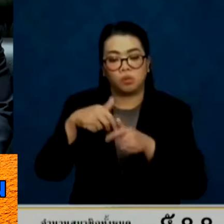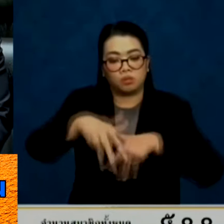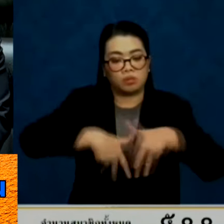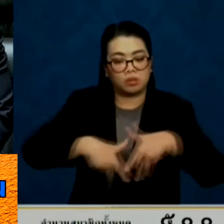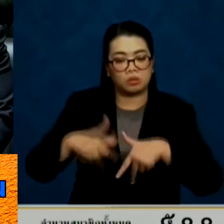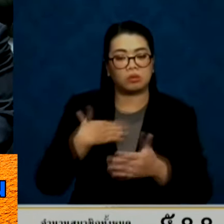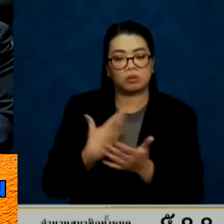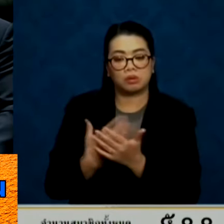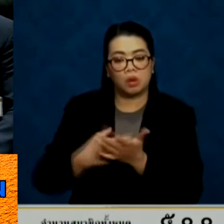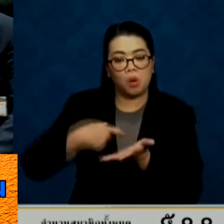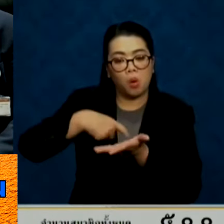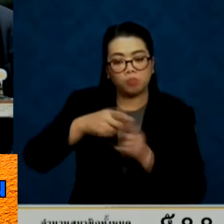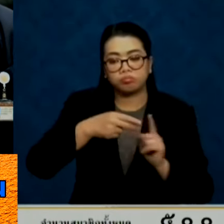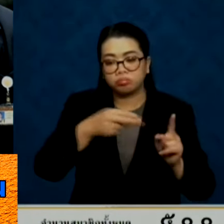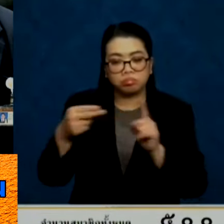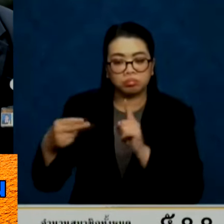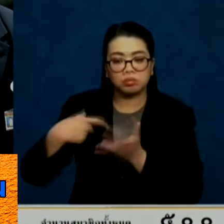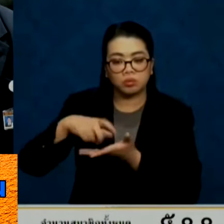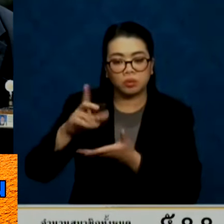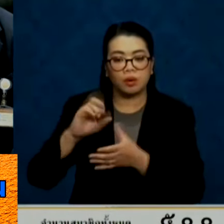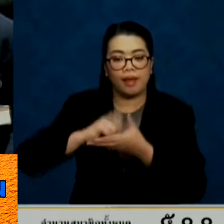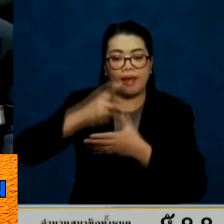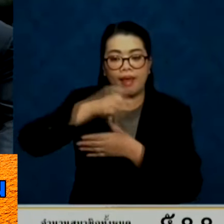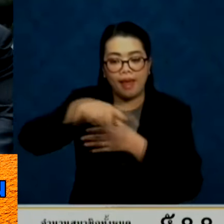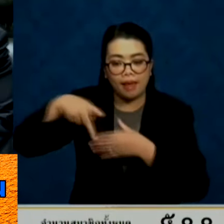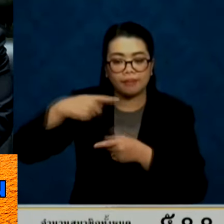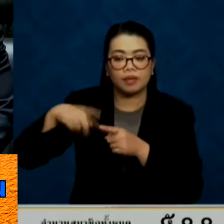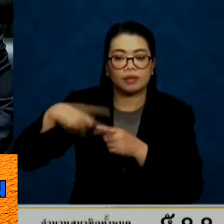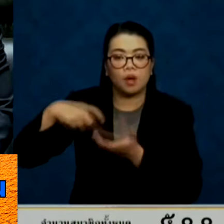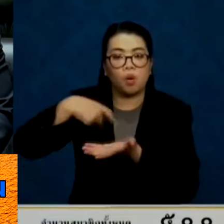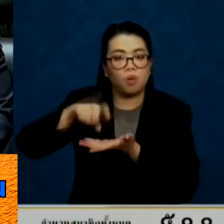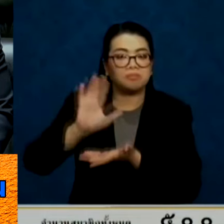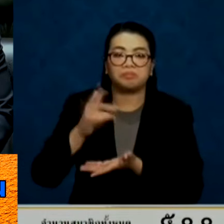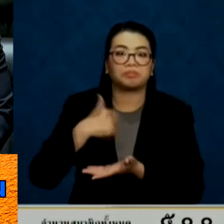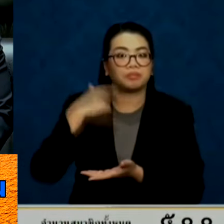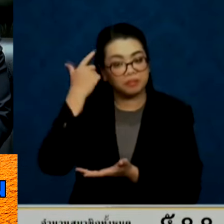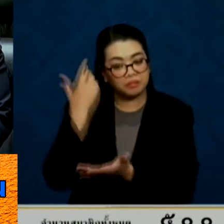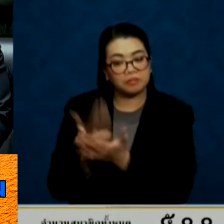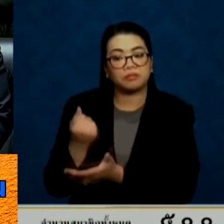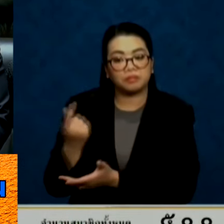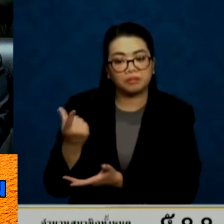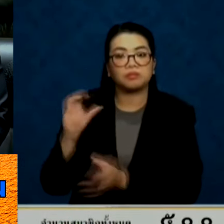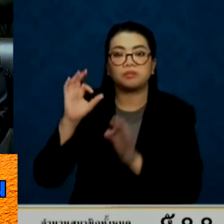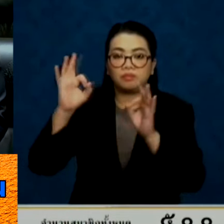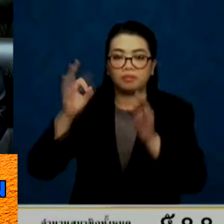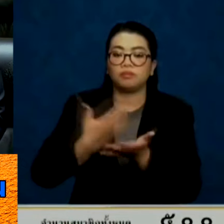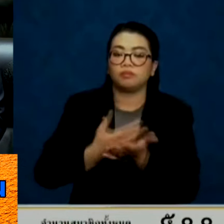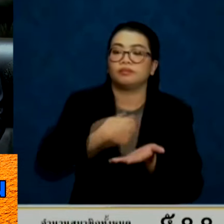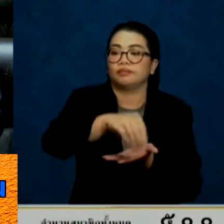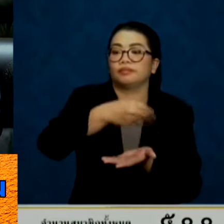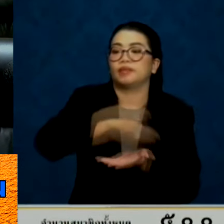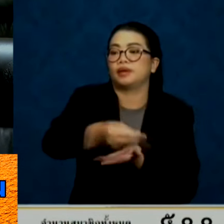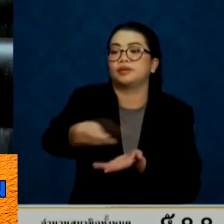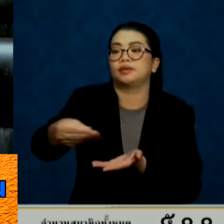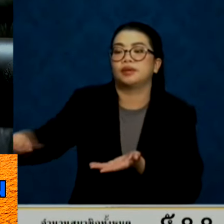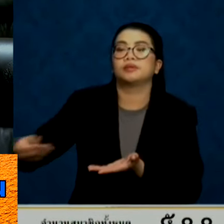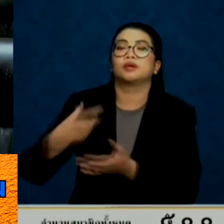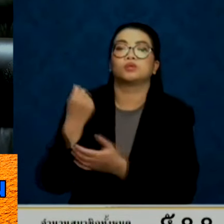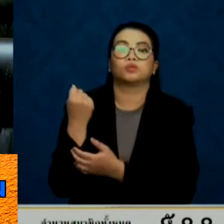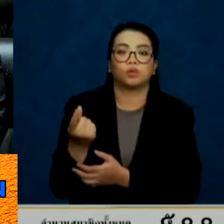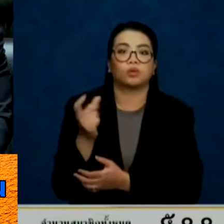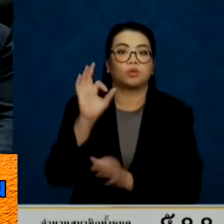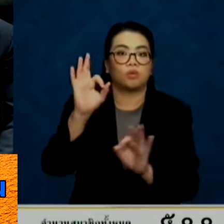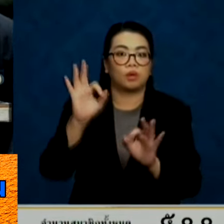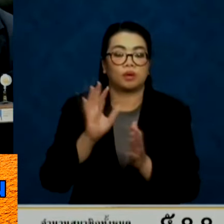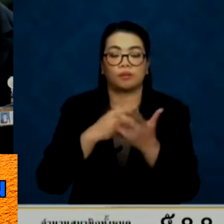PGTOLผมกยยนยไมเหนด้วยในส่วต่มาข้อ 12เงินสำรองจ่ายเพื่อการ